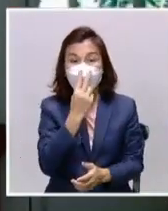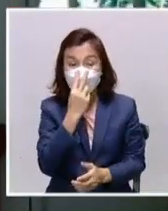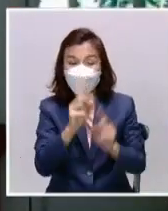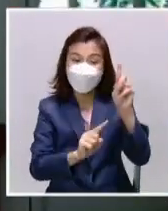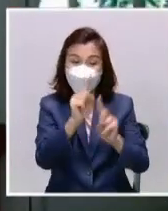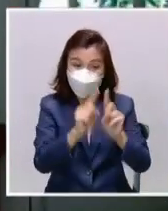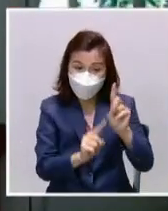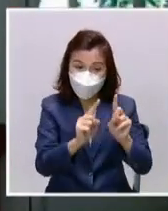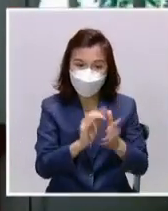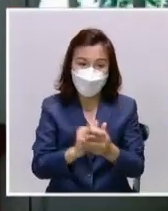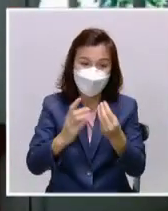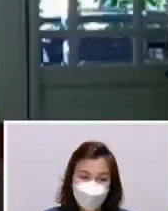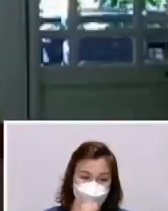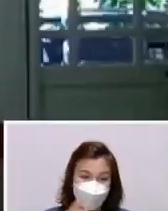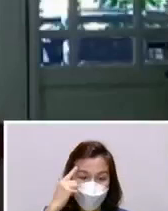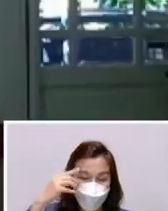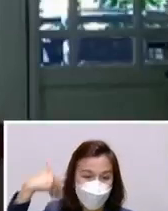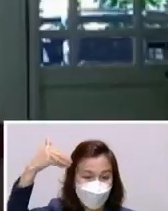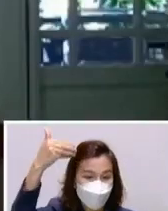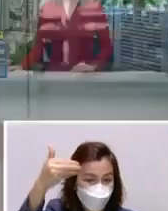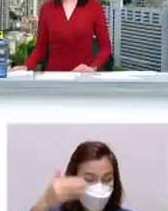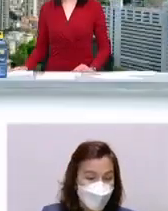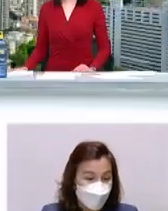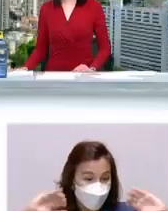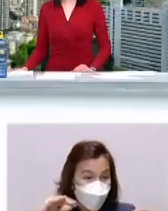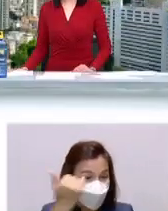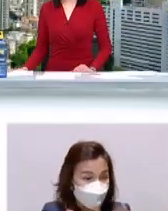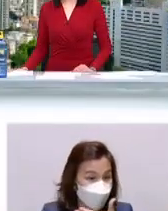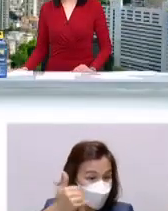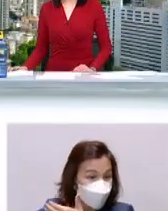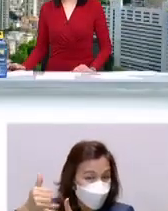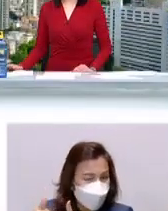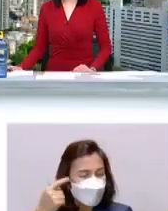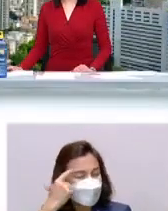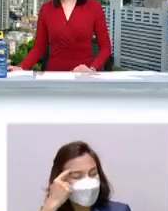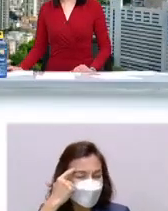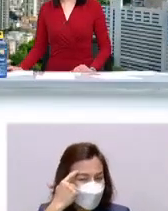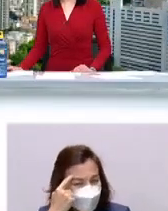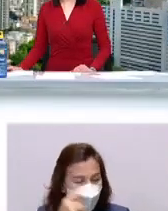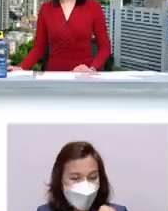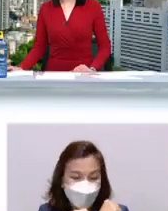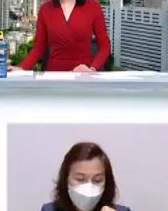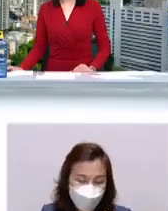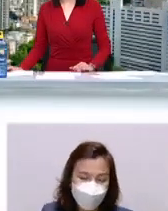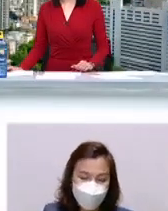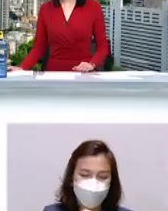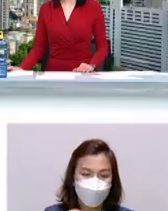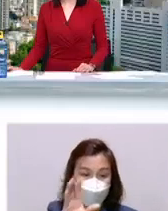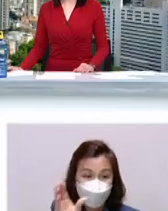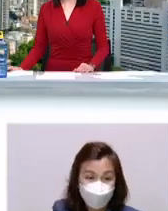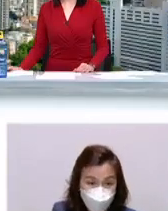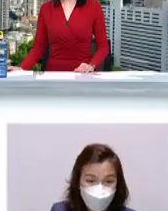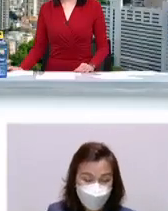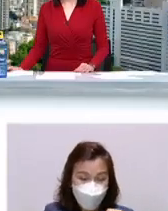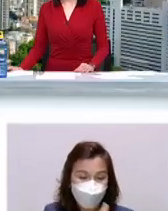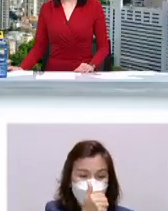มองกันต่อนะคะว่าในอีกไม่กี่สัปดาห์ข้างหน้านั้นสิ่งที่จะบานหลายชาติต่างๆวางเดิมพันเอาไว้จะสามารถควบคุมสถาการณ์โอนิคอร์นได้อย่างที่วาง